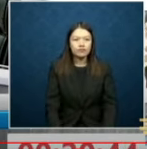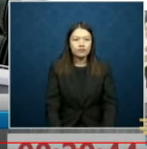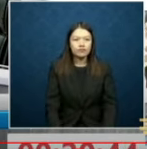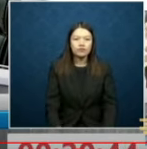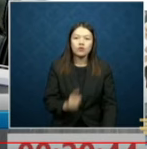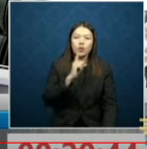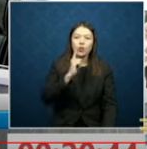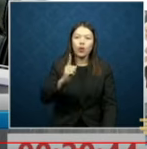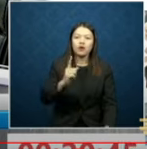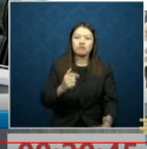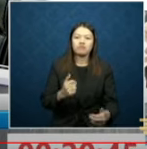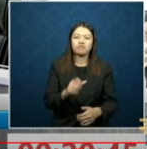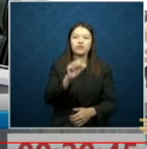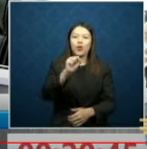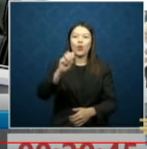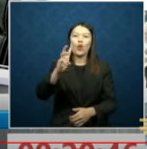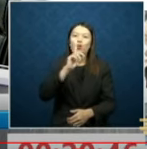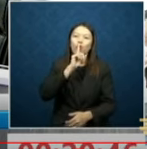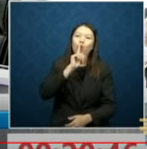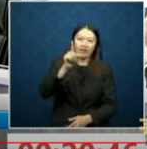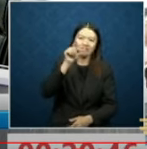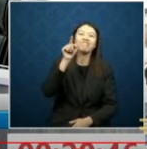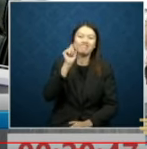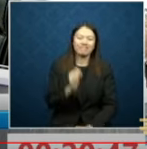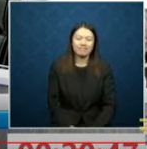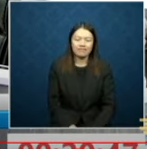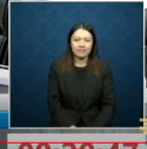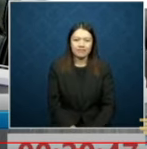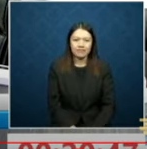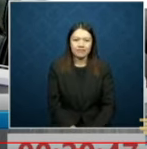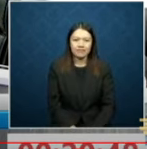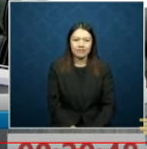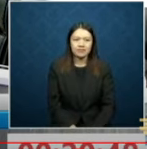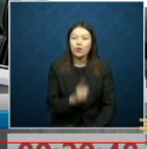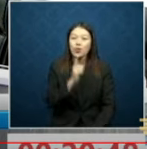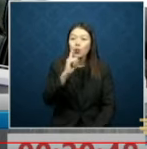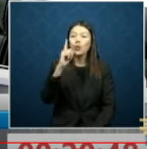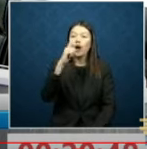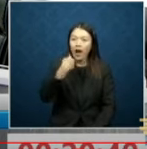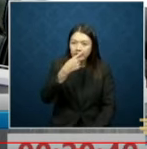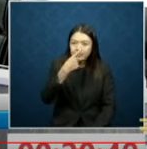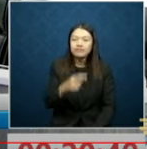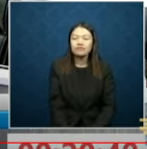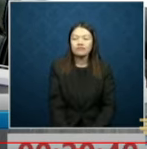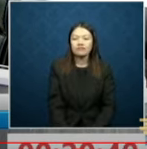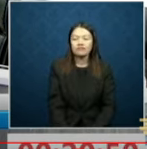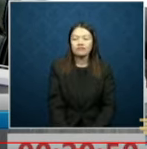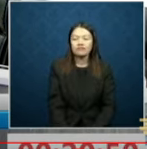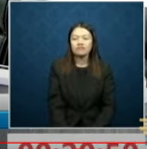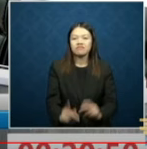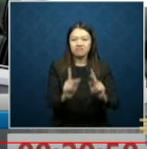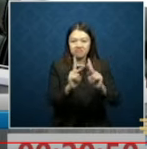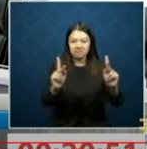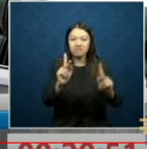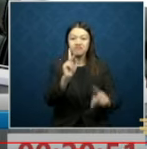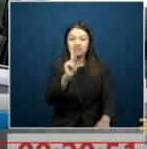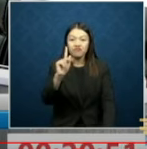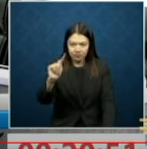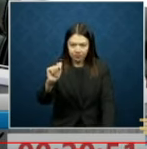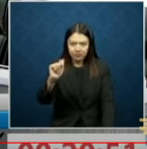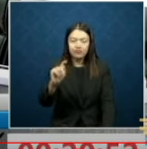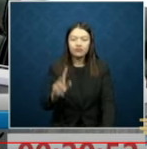กล่าวหากันกลางเวทีวุฒิสภาเนี่ยแหละครับกล่าวหาใครครับในส่วนของกรรมการการเลือกตั้